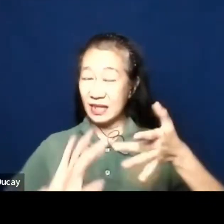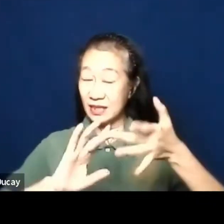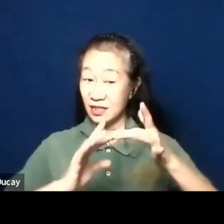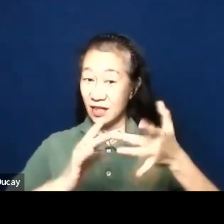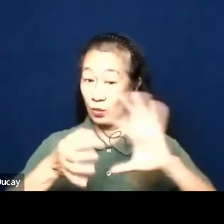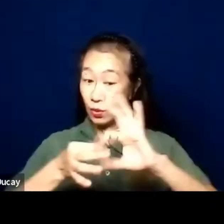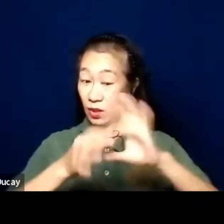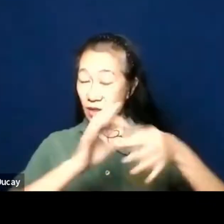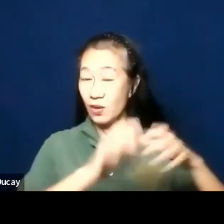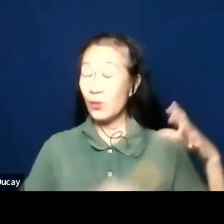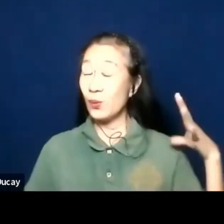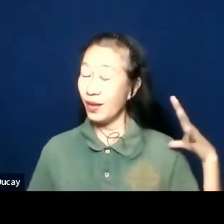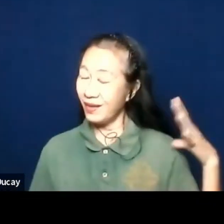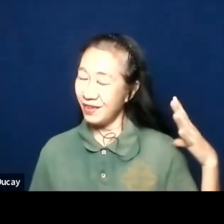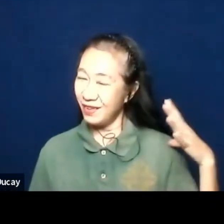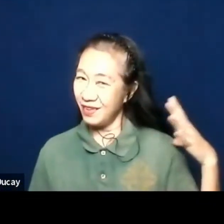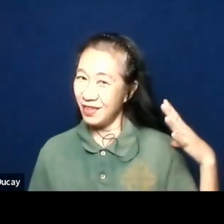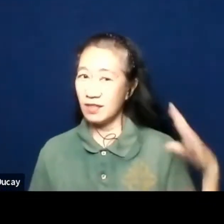connection. Sandali lang po.